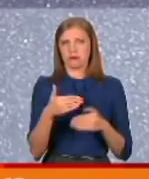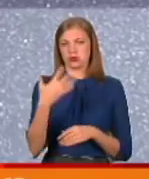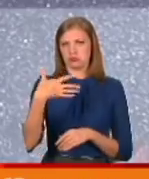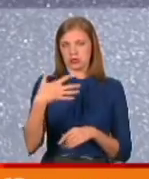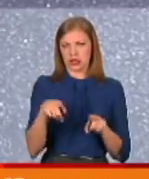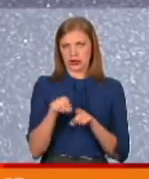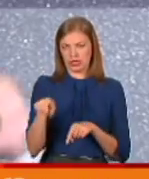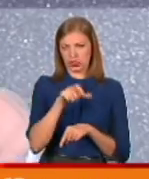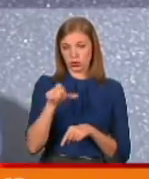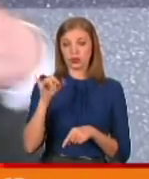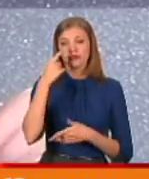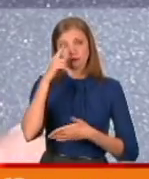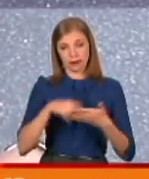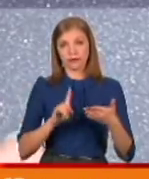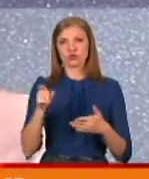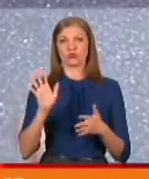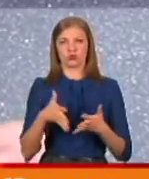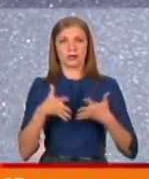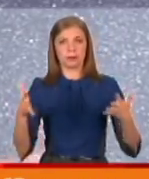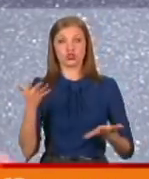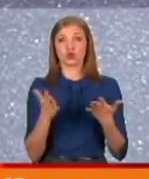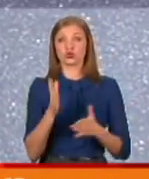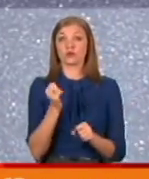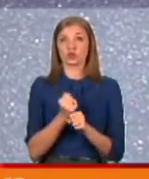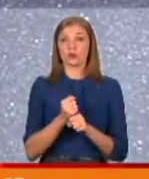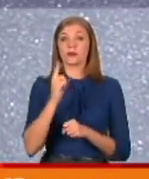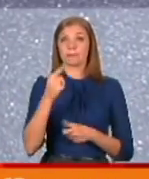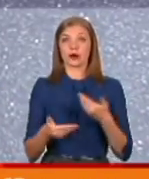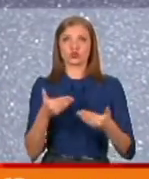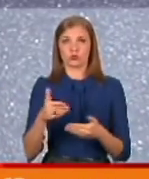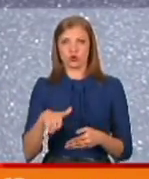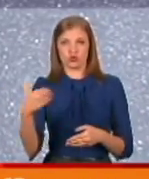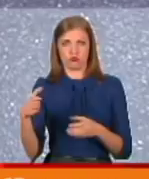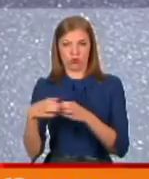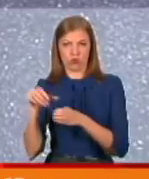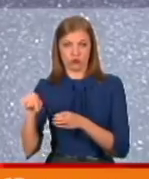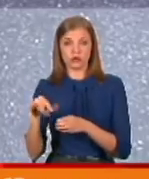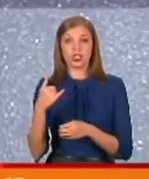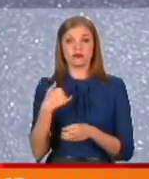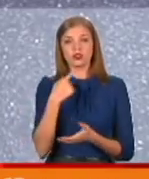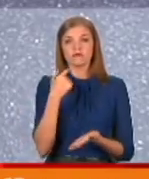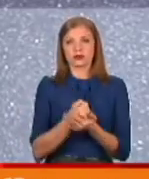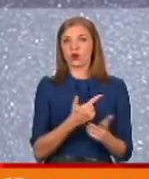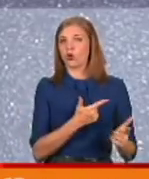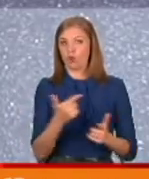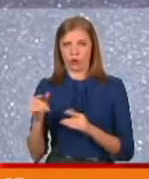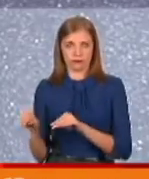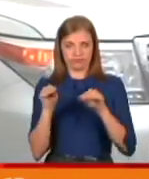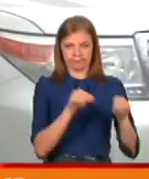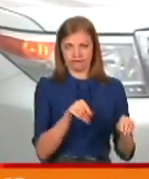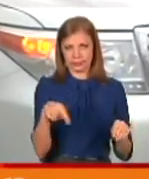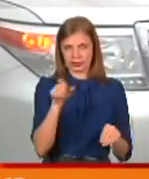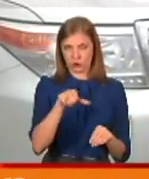50 таких людей. І впевнений, що їх буде більше, як буде зроблений перший крок з боку ОРЛО. І там мені підтвердили готовність перемістити цих